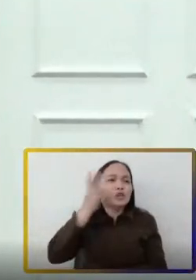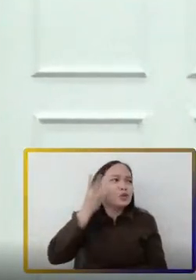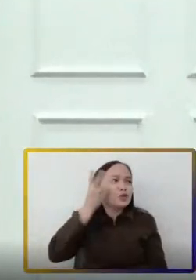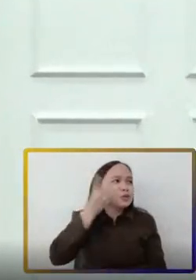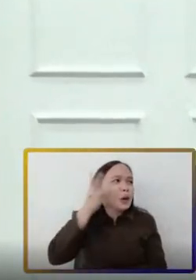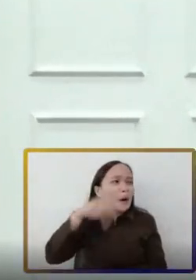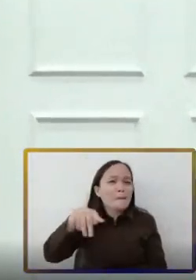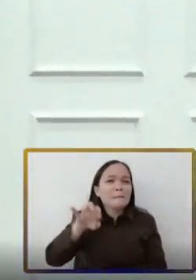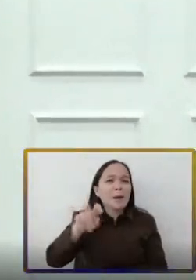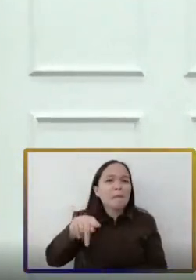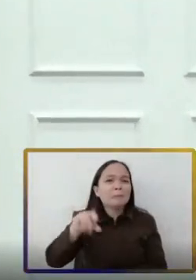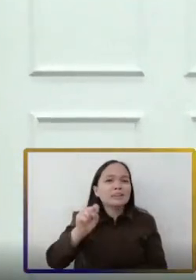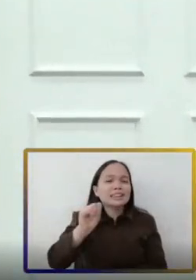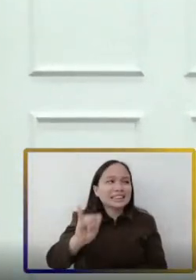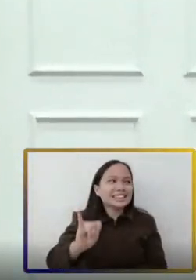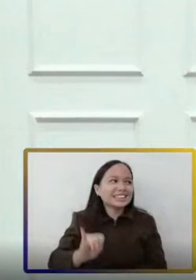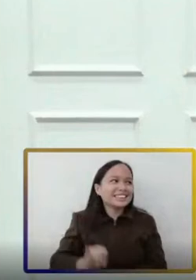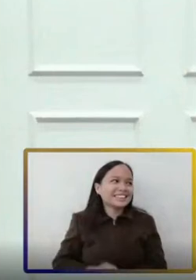Yeah.